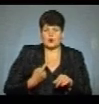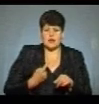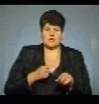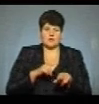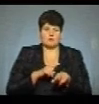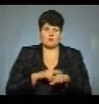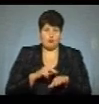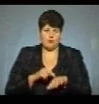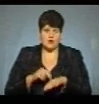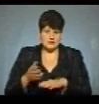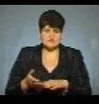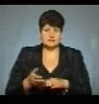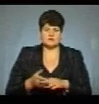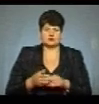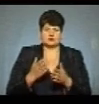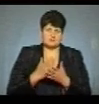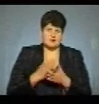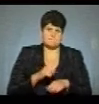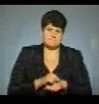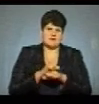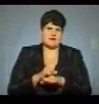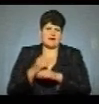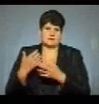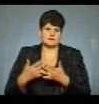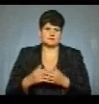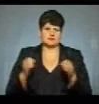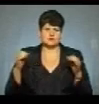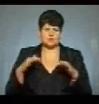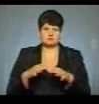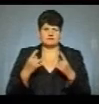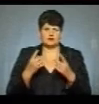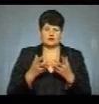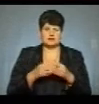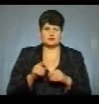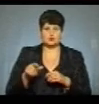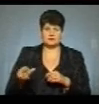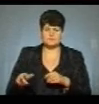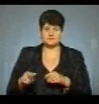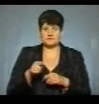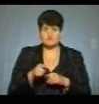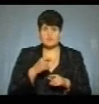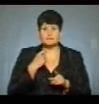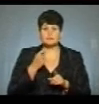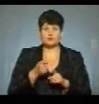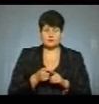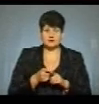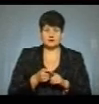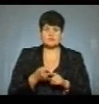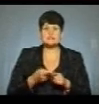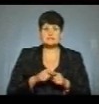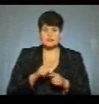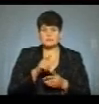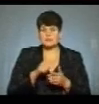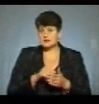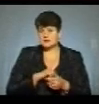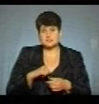передбачені пікети чи десь скупчення великої кількості людей. Ви відповіли на це запитання